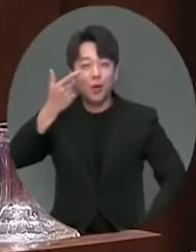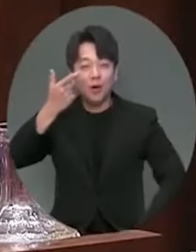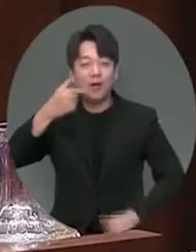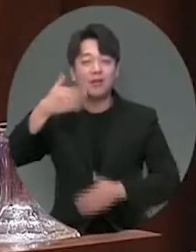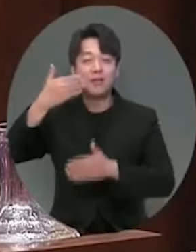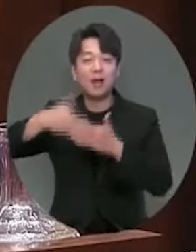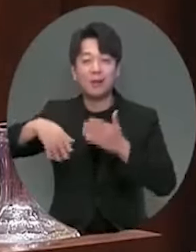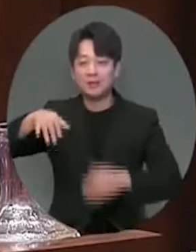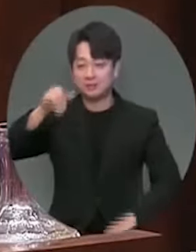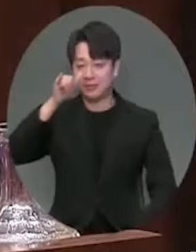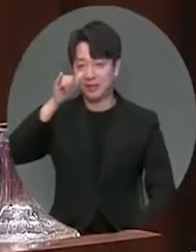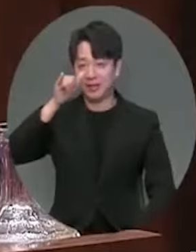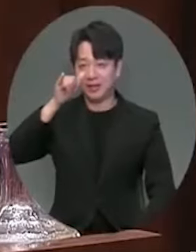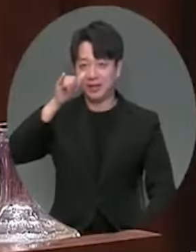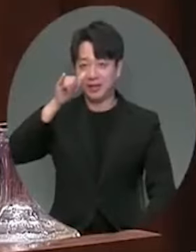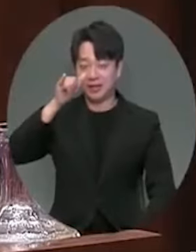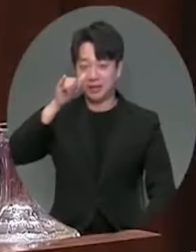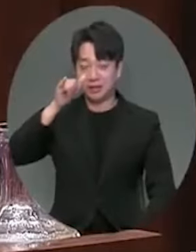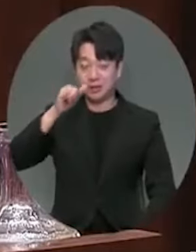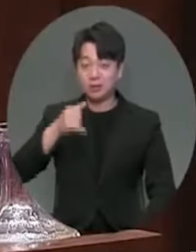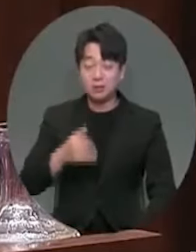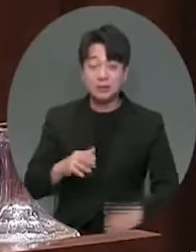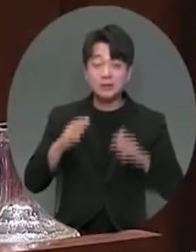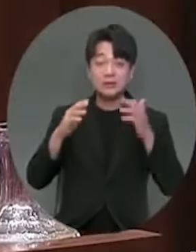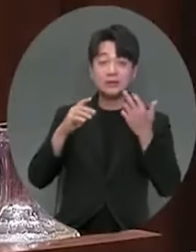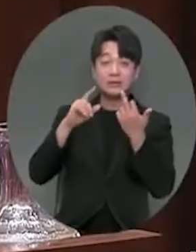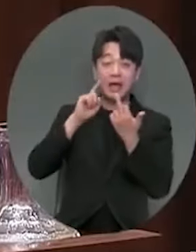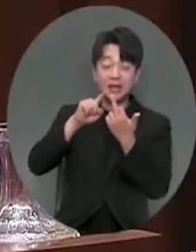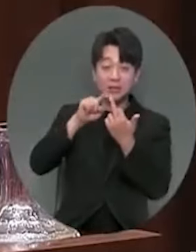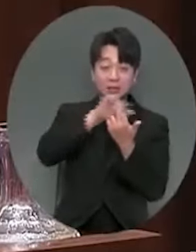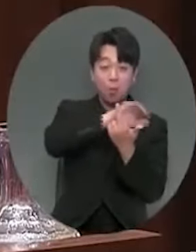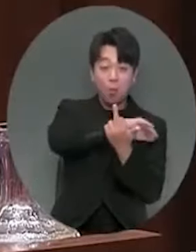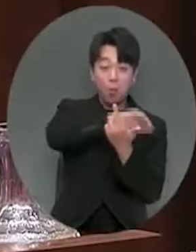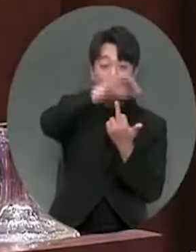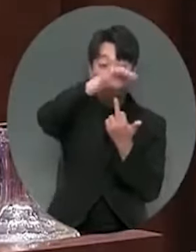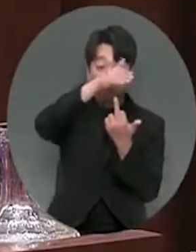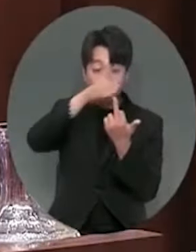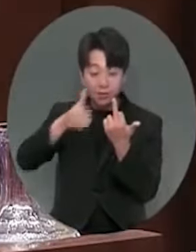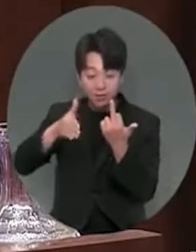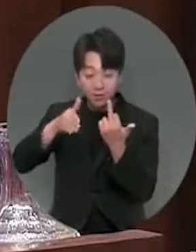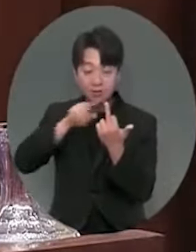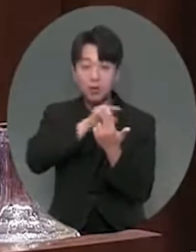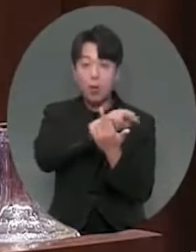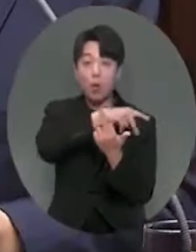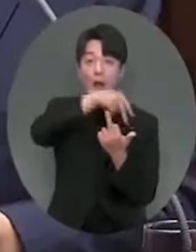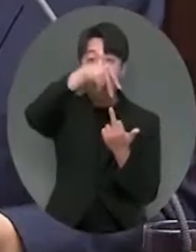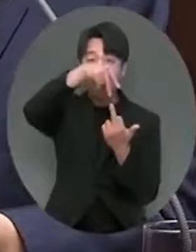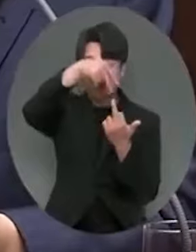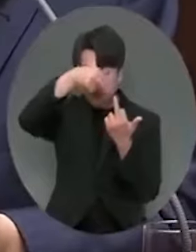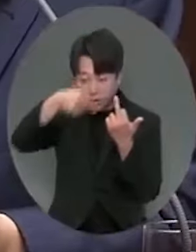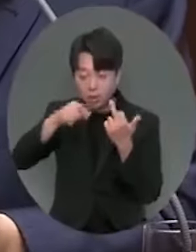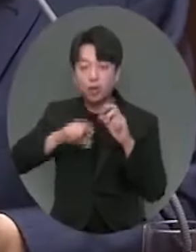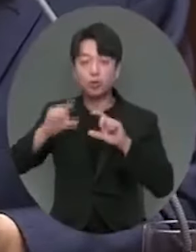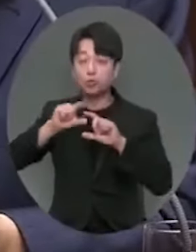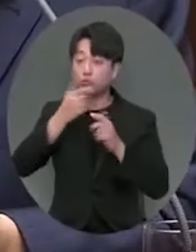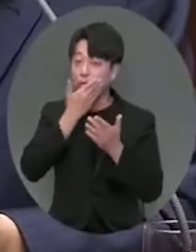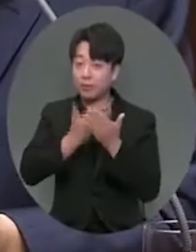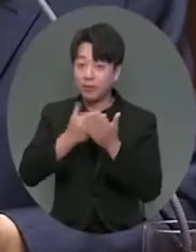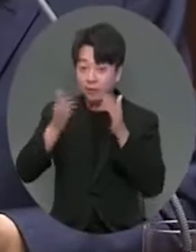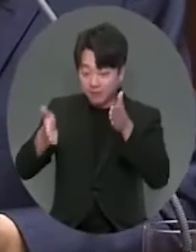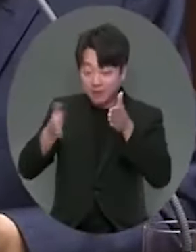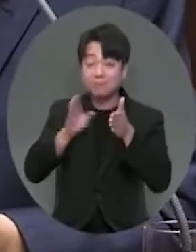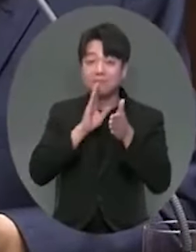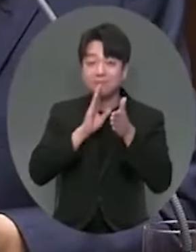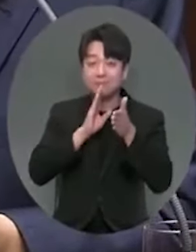산은 내려갈 때가 더 중요하다는 것 알고 계시죠? 네, 많이 들었습니다.